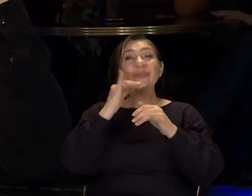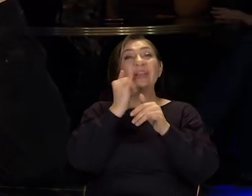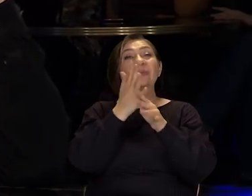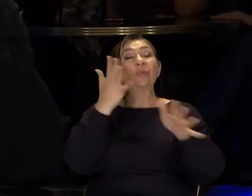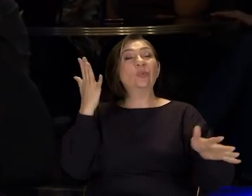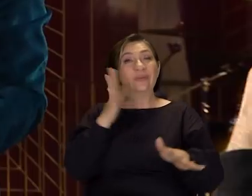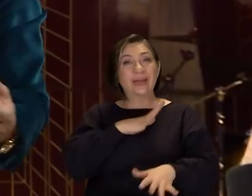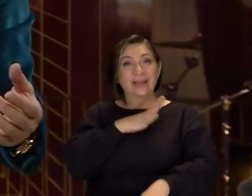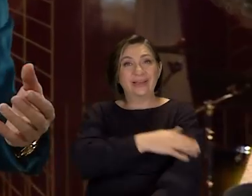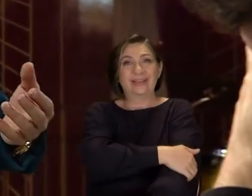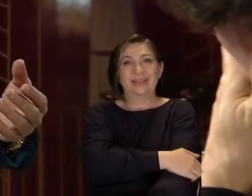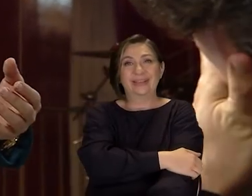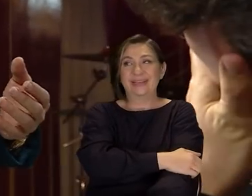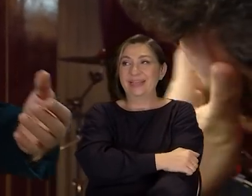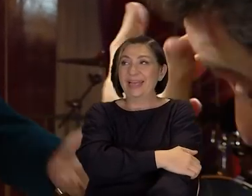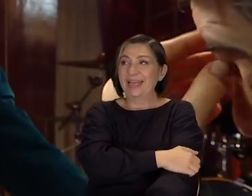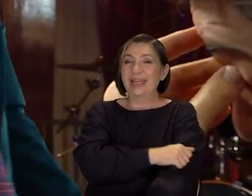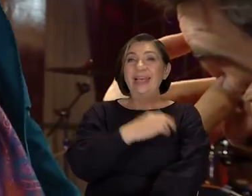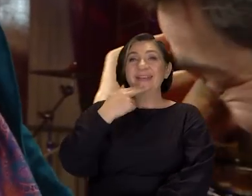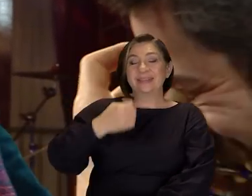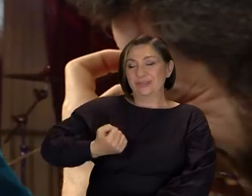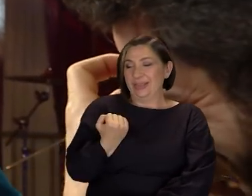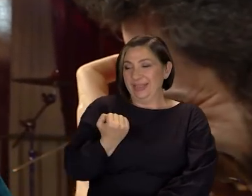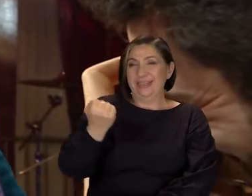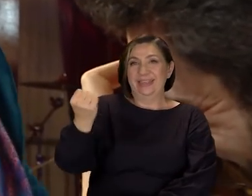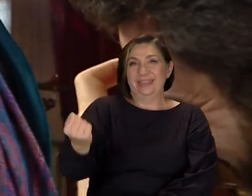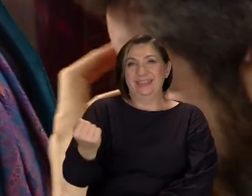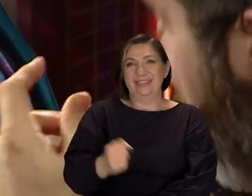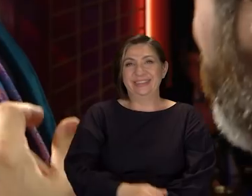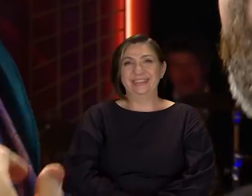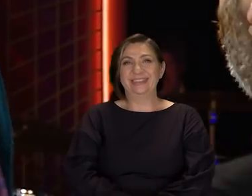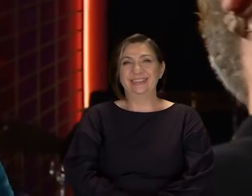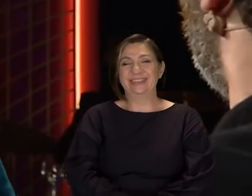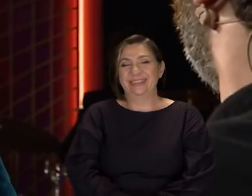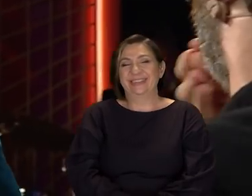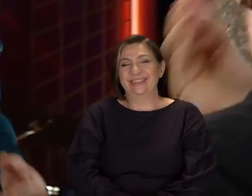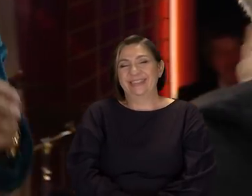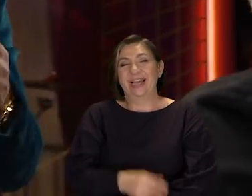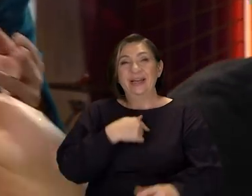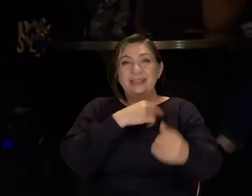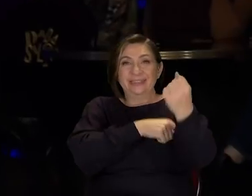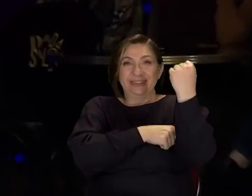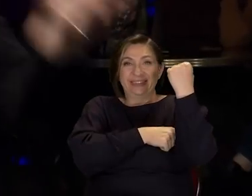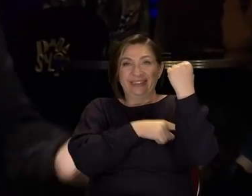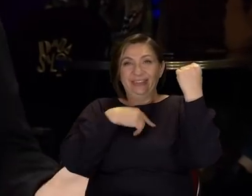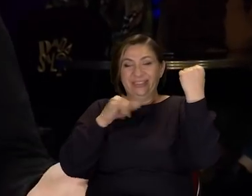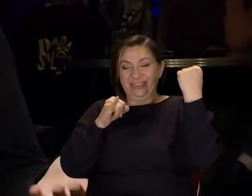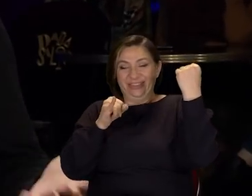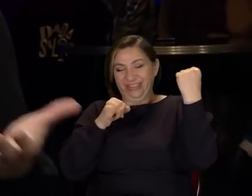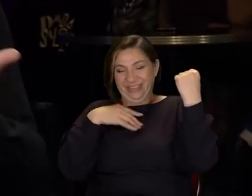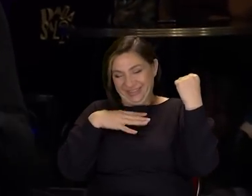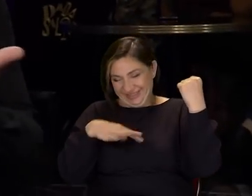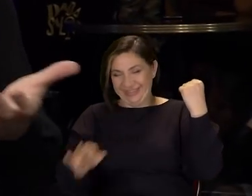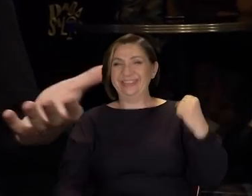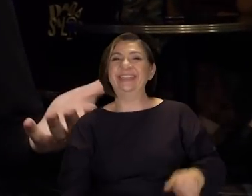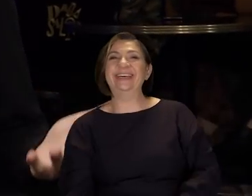var. Ve kadın sana kol çantasını verip... Ben o kol çantasıyla pisuvara girdim ya. Abi